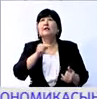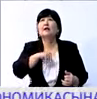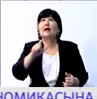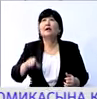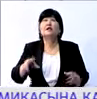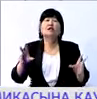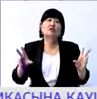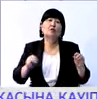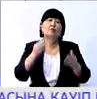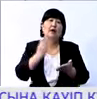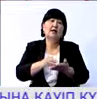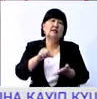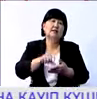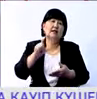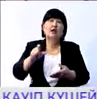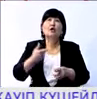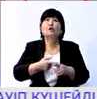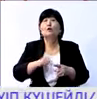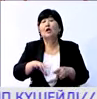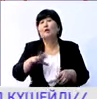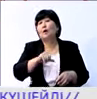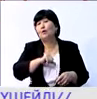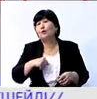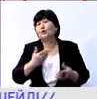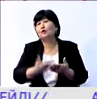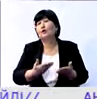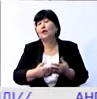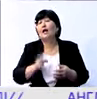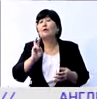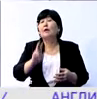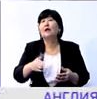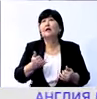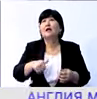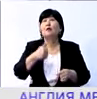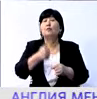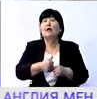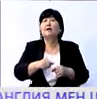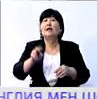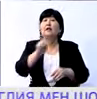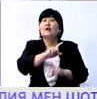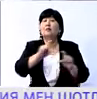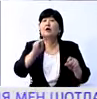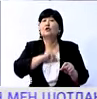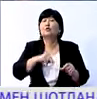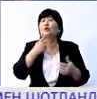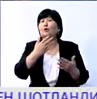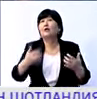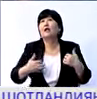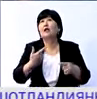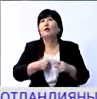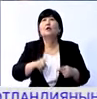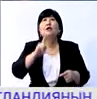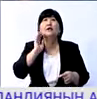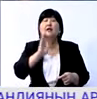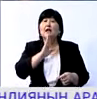шын бақытты, дейді кейіпкеріміз. Сондықтан болар, өзі туралы түсіруге барғанымызда бас дәрігер емхананың жұмысын көрсетуге асықты. Мынау жас